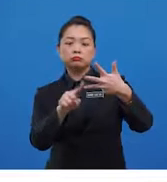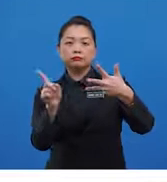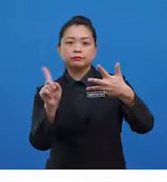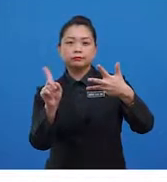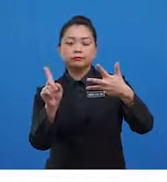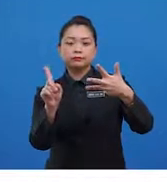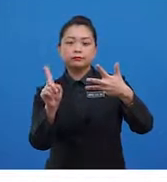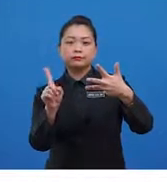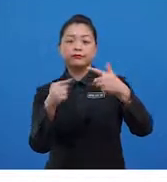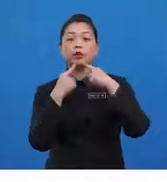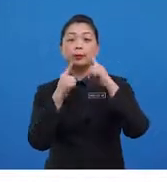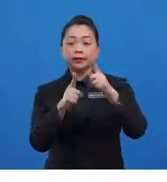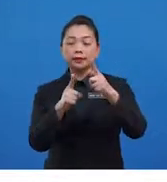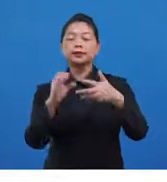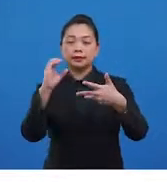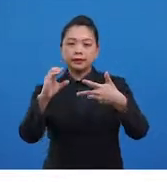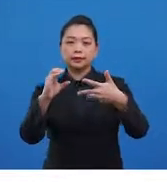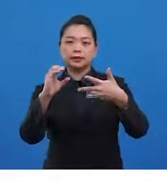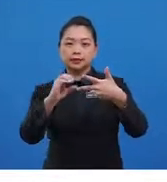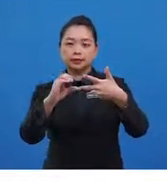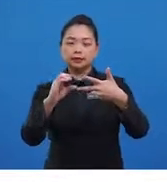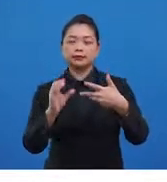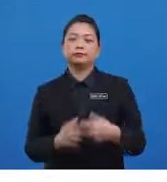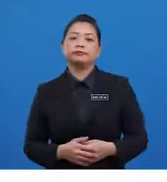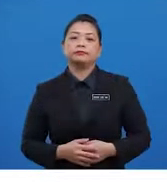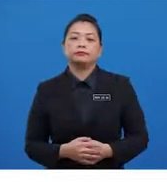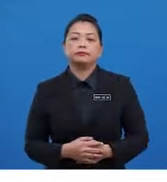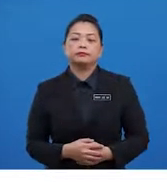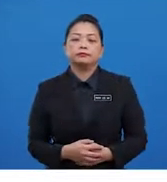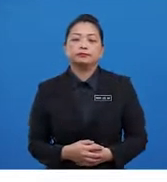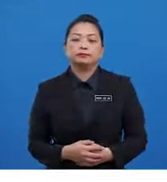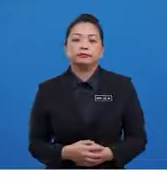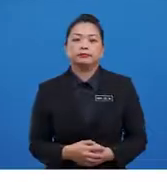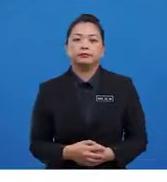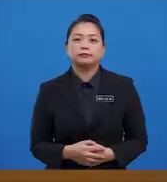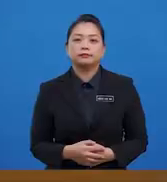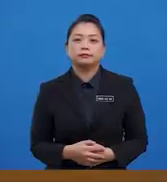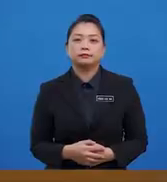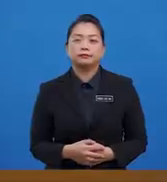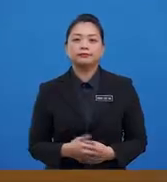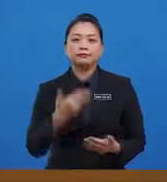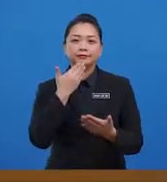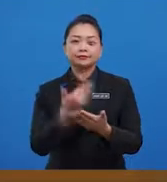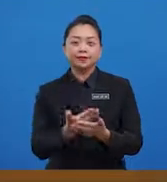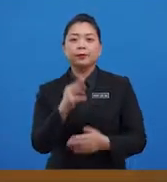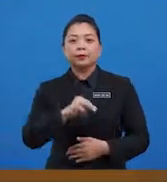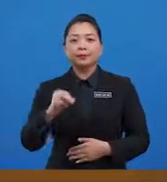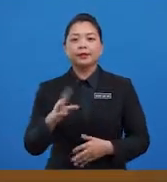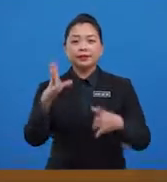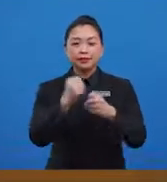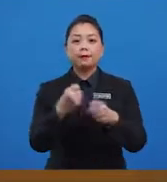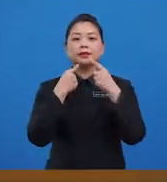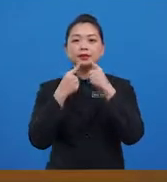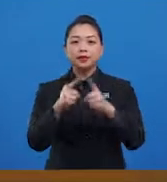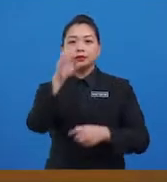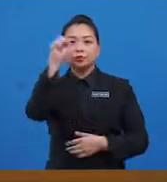Tepat sekali murid-murid. Jawapannya ialah C, iaitu Cogan Agama. Terima kasih murid-murid yang dapat